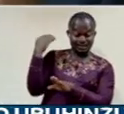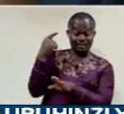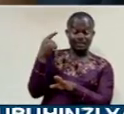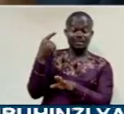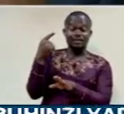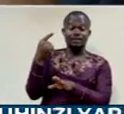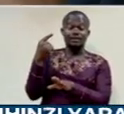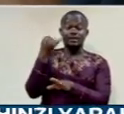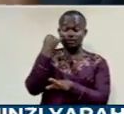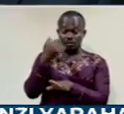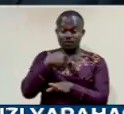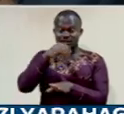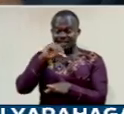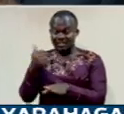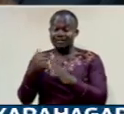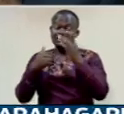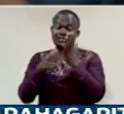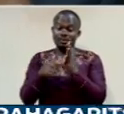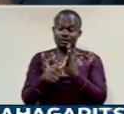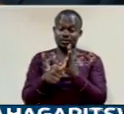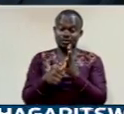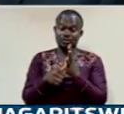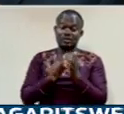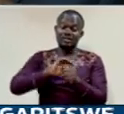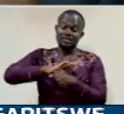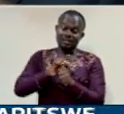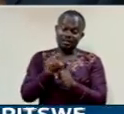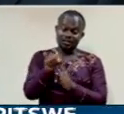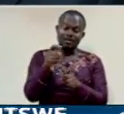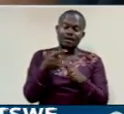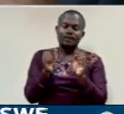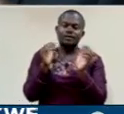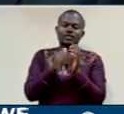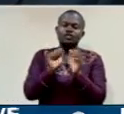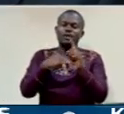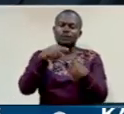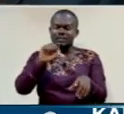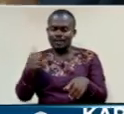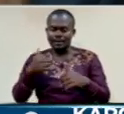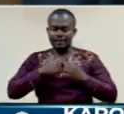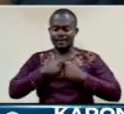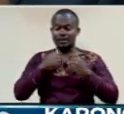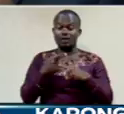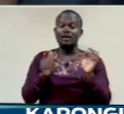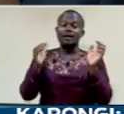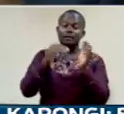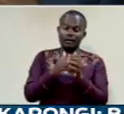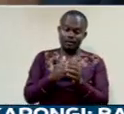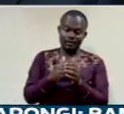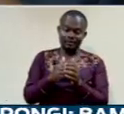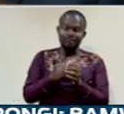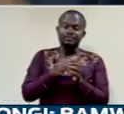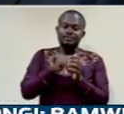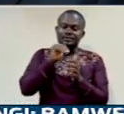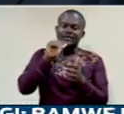nubwo duhanganye n'ikindi cyorezo cya coronavirus gishobora kwica abandi banyarwanda ntabwo rero